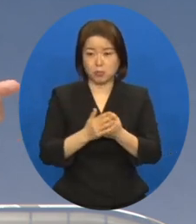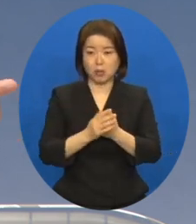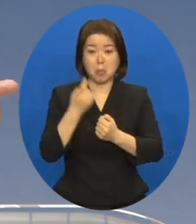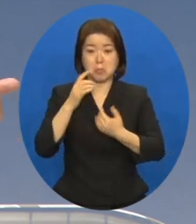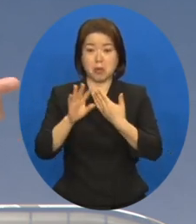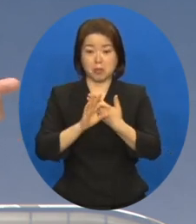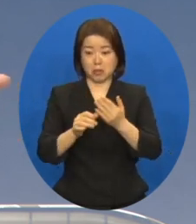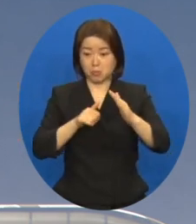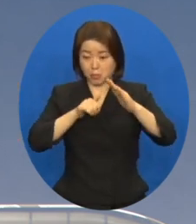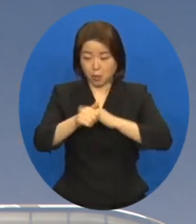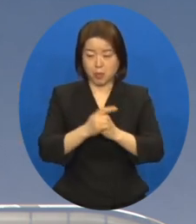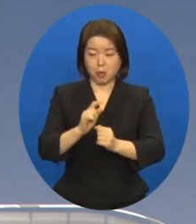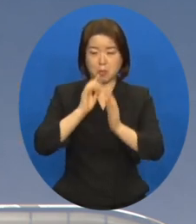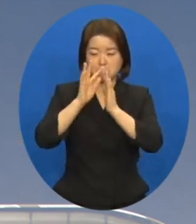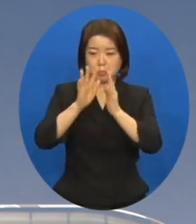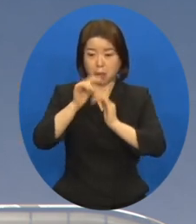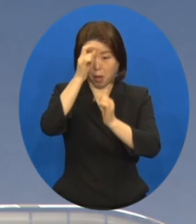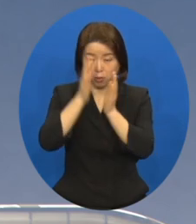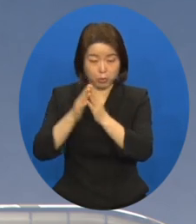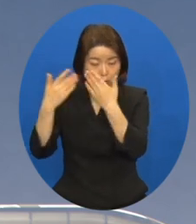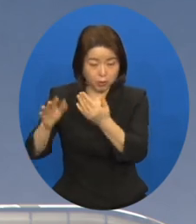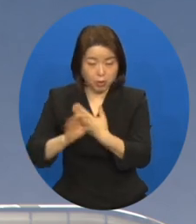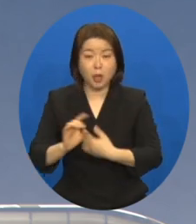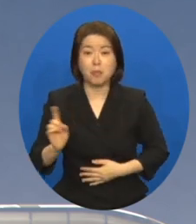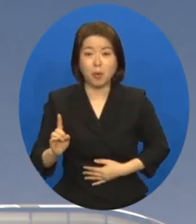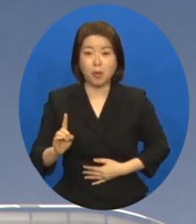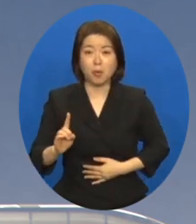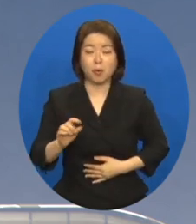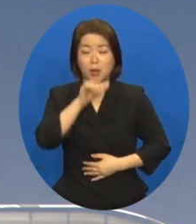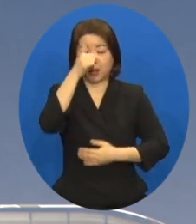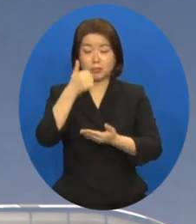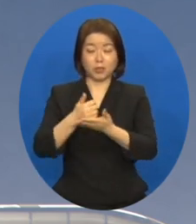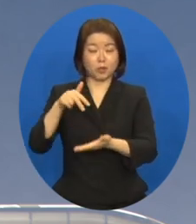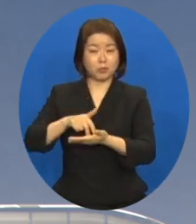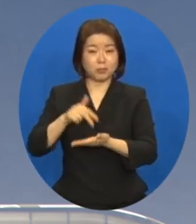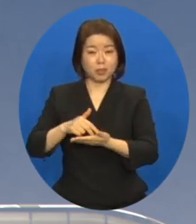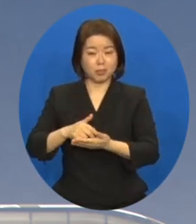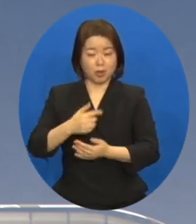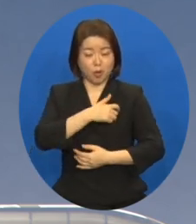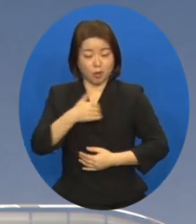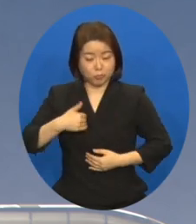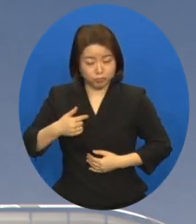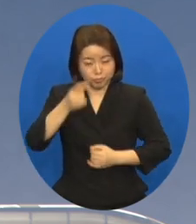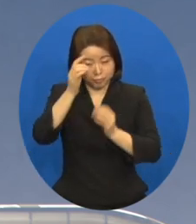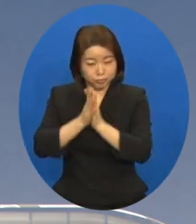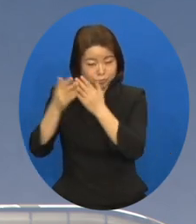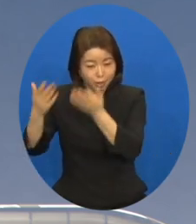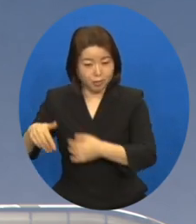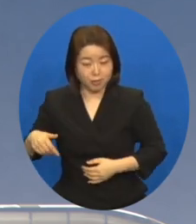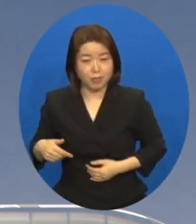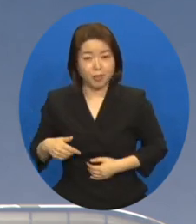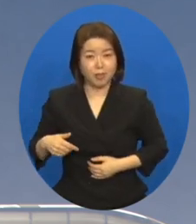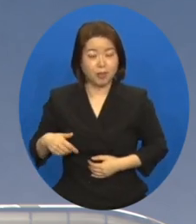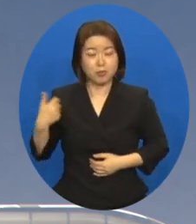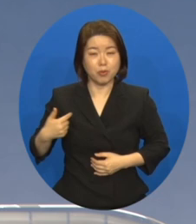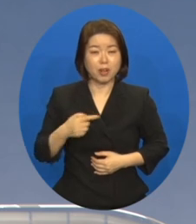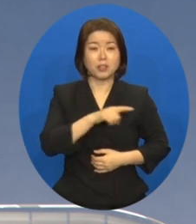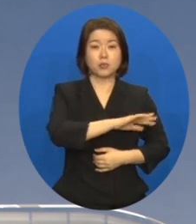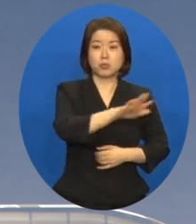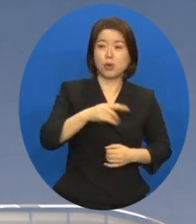기도했다고 합시다. 그러면 장로님은 충만해서 기도를 했을지라도 우리는 어디서 아멘을 해야 될지 모르는 거죠.